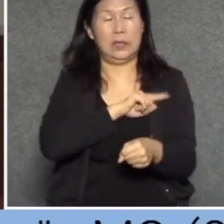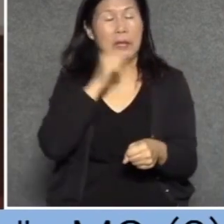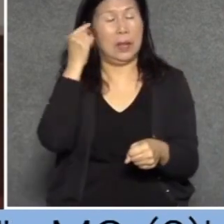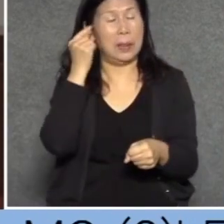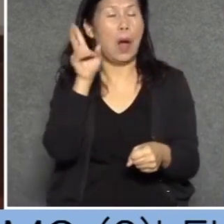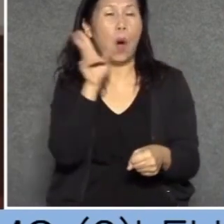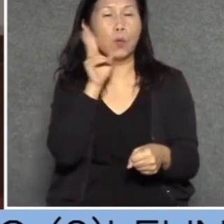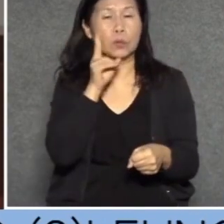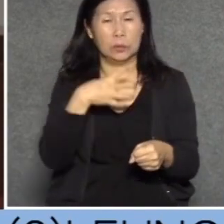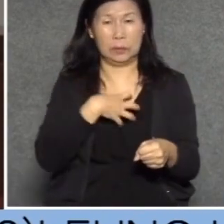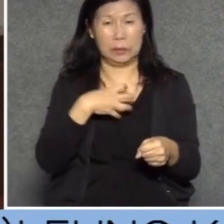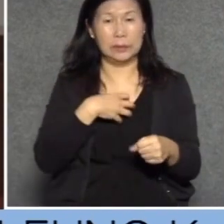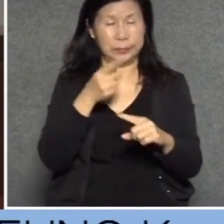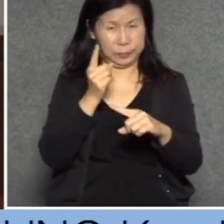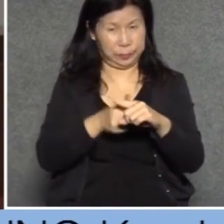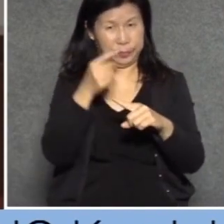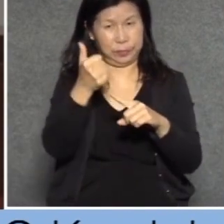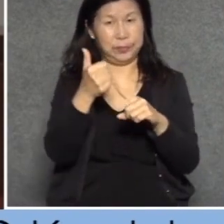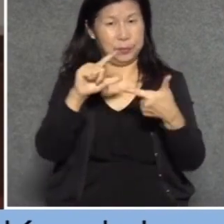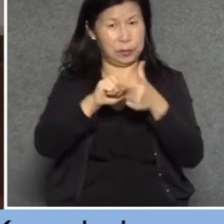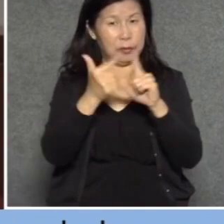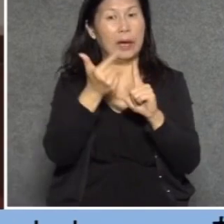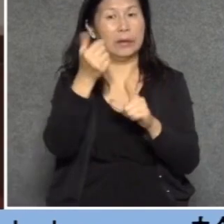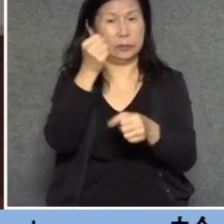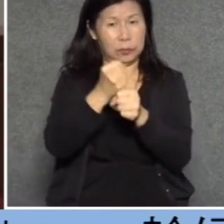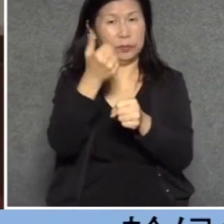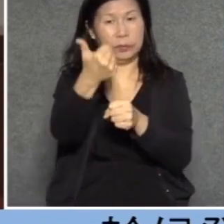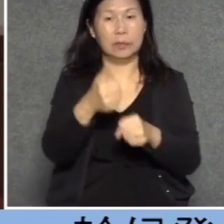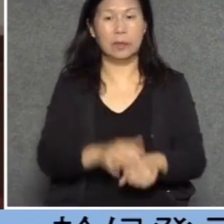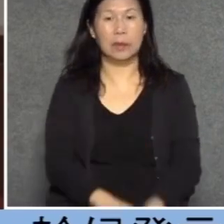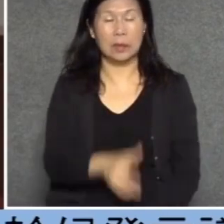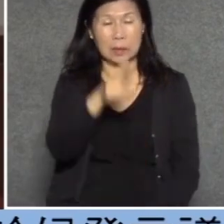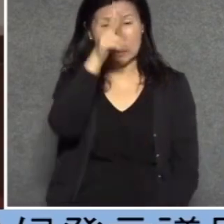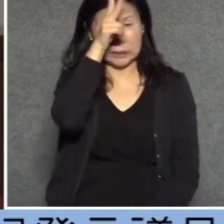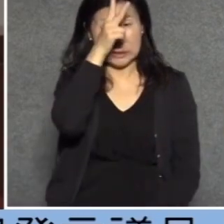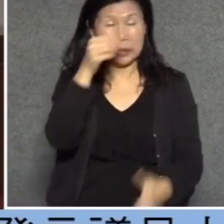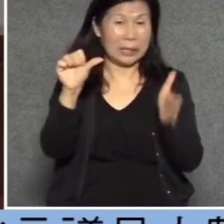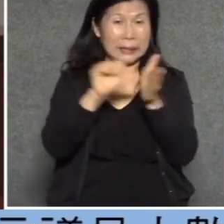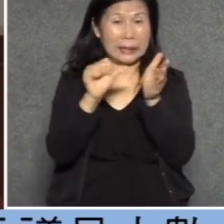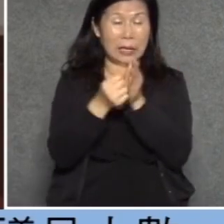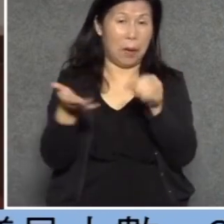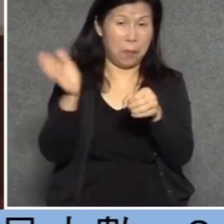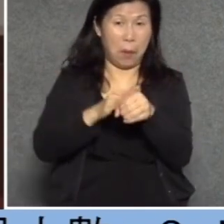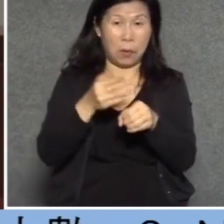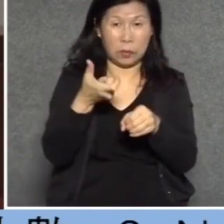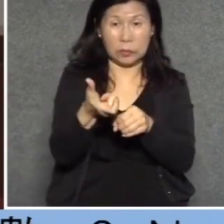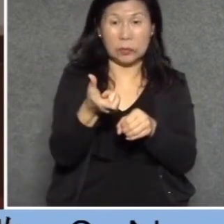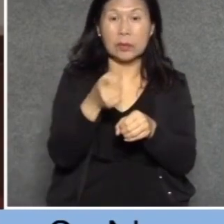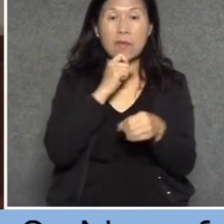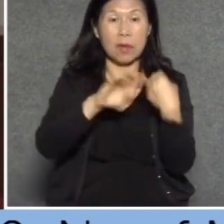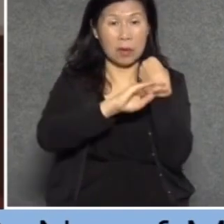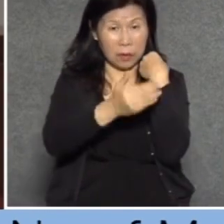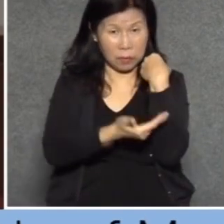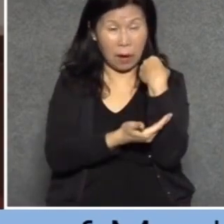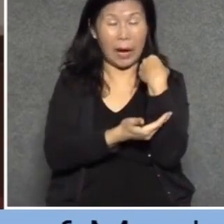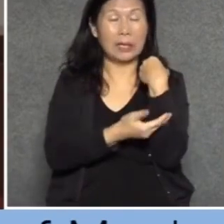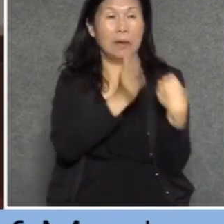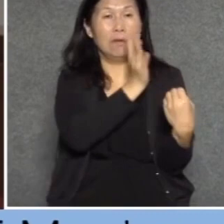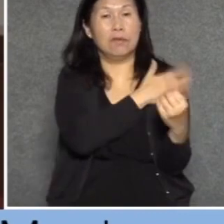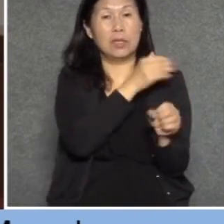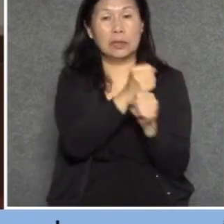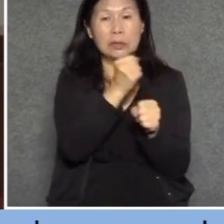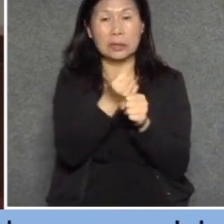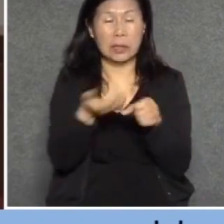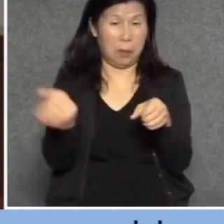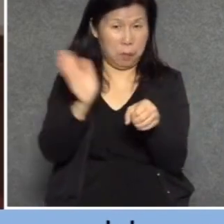比較即係好嘅一個辦法。嗱，當局認為呢個特惠補償金嘅發放唔係因為法律或者法定嘅責任而產生嘅